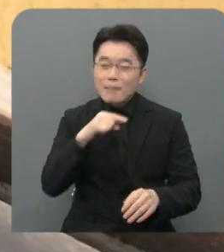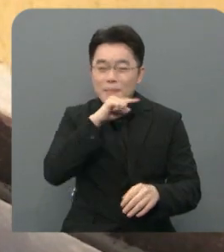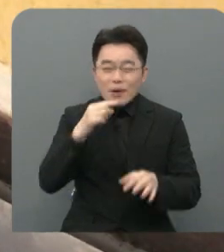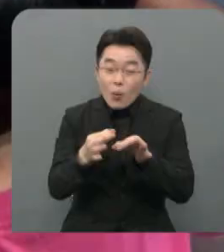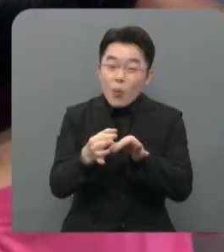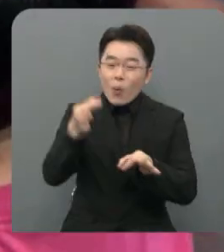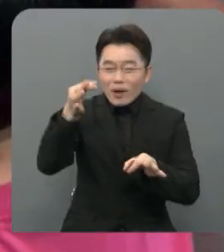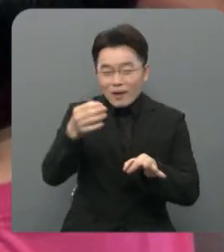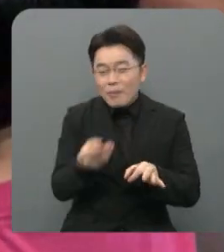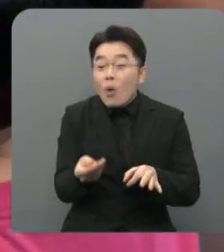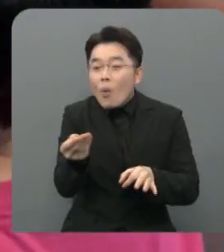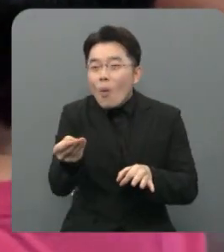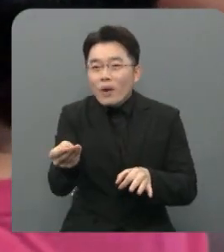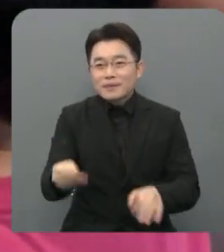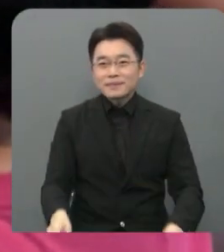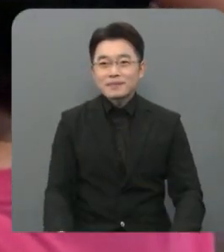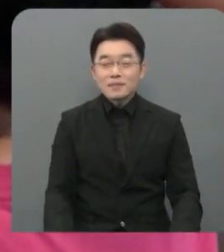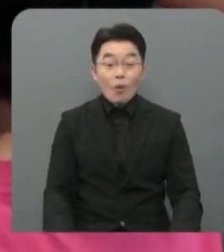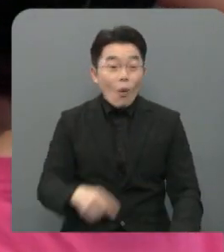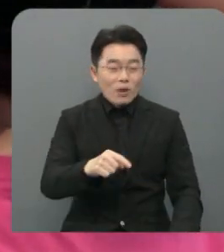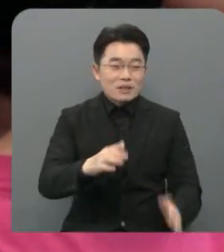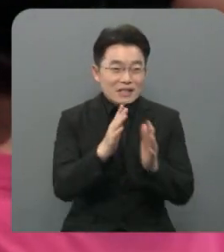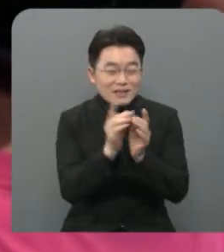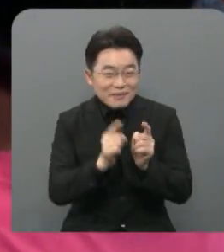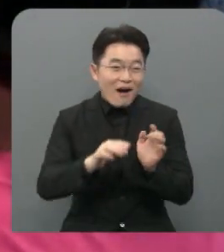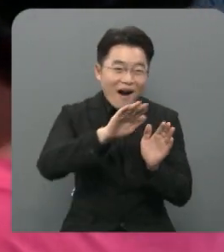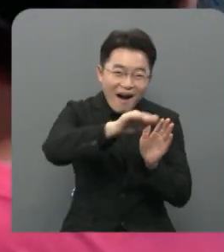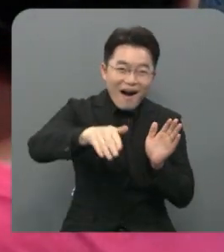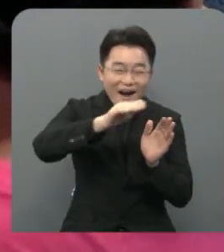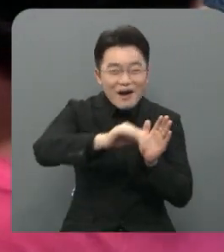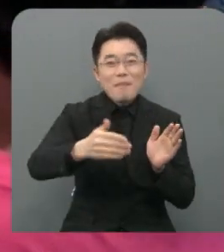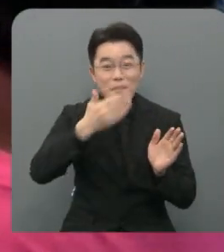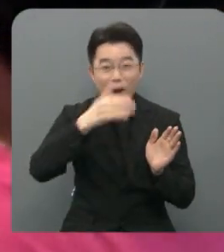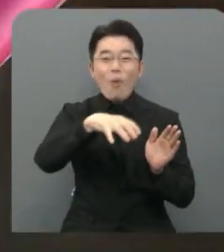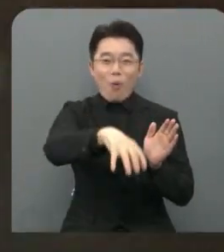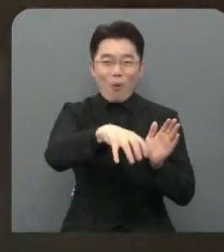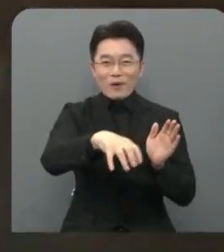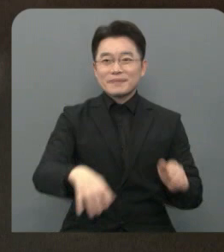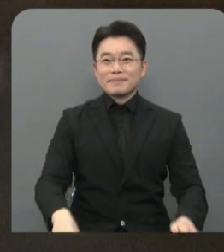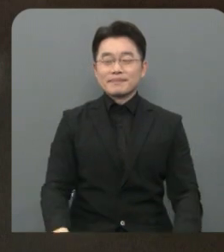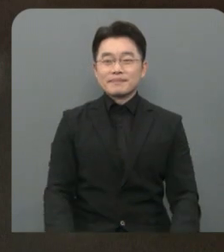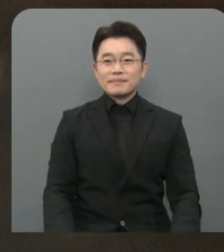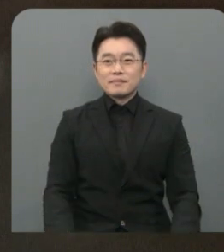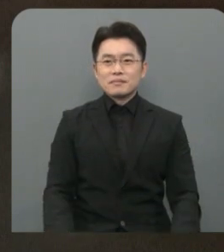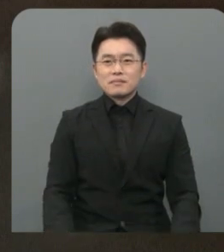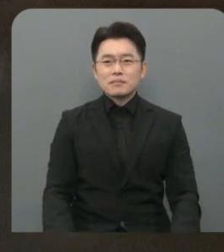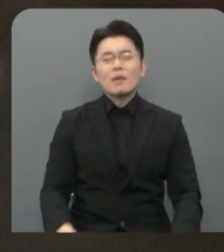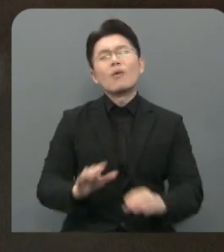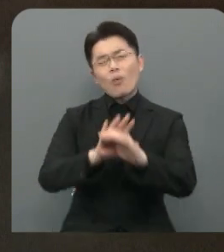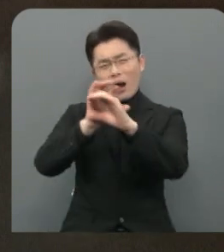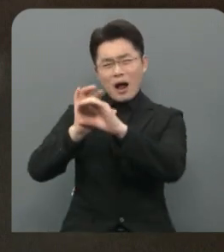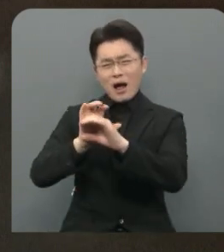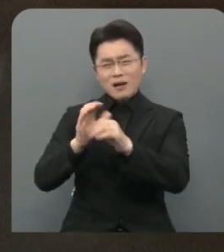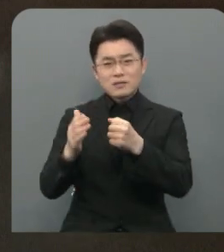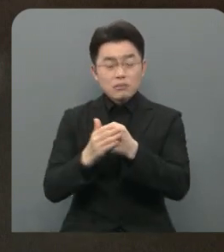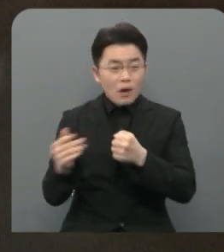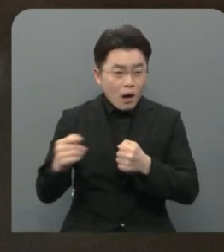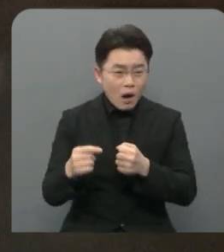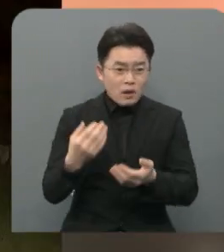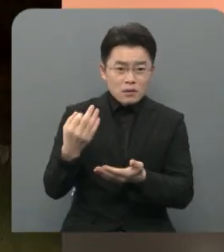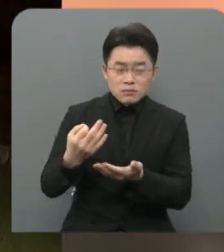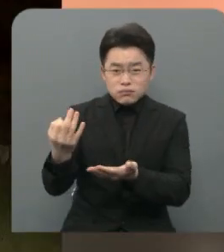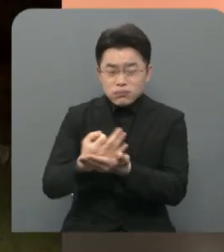줍니다. 동물을 직접 만져볼 수 있는 체험형 실내 동물원입니다. 하지만 코로나19로 영업이